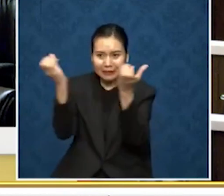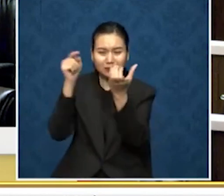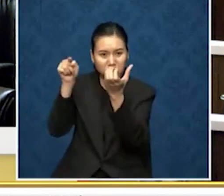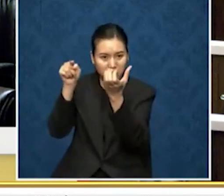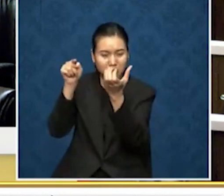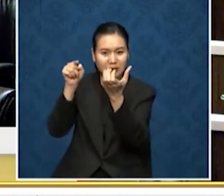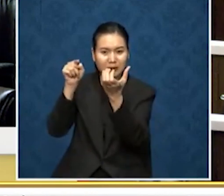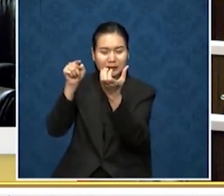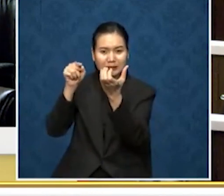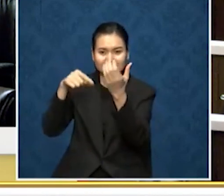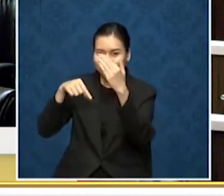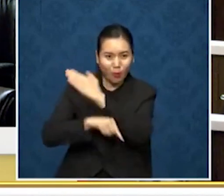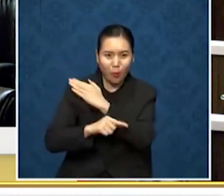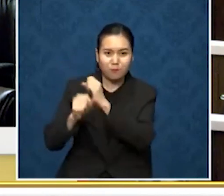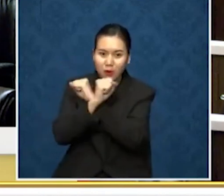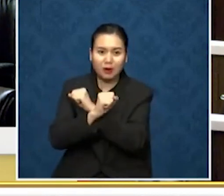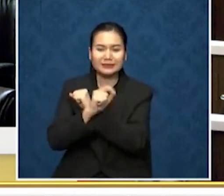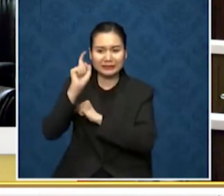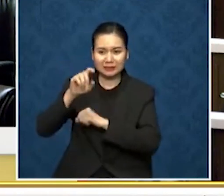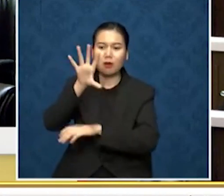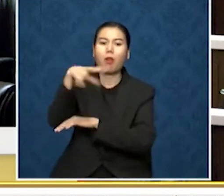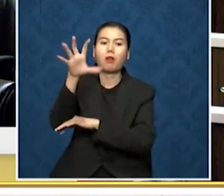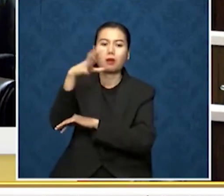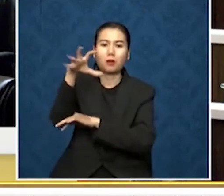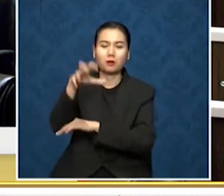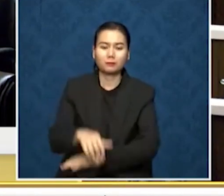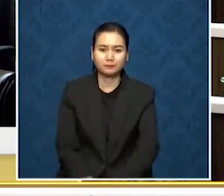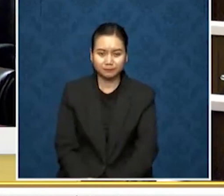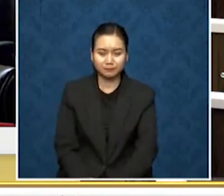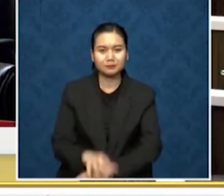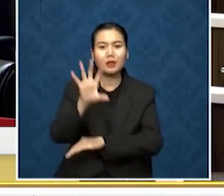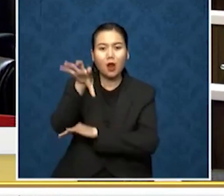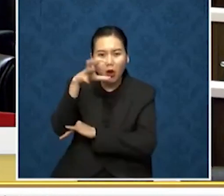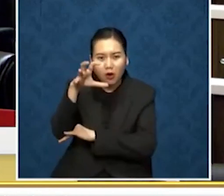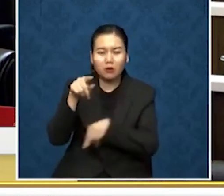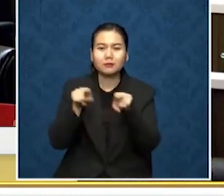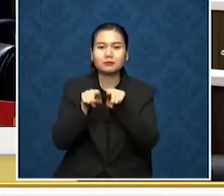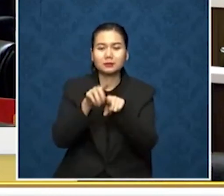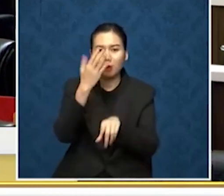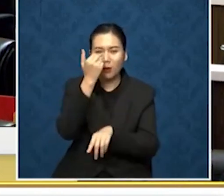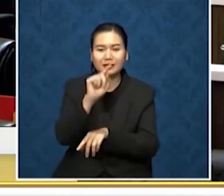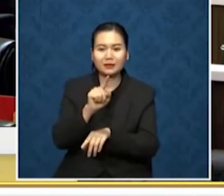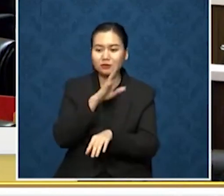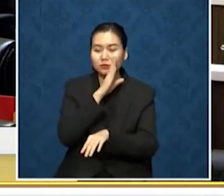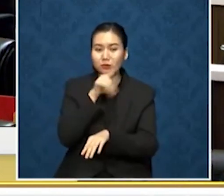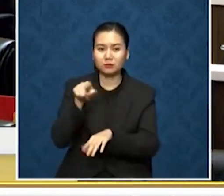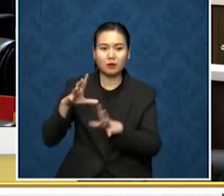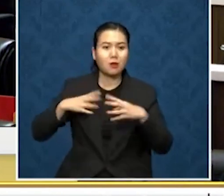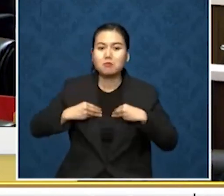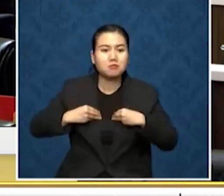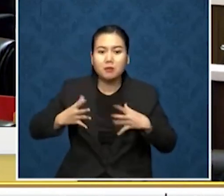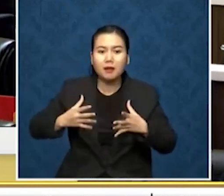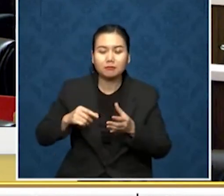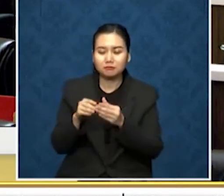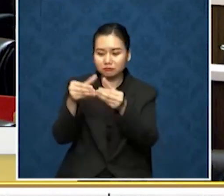รัฐธรรมนูญปราบโกงจริงๆแล้วมันคือรัฐธรรมนูญหลอกลวงหลอกลวงโดยบอกว่าถ้าท่านไม่รับกับรัฐธรรมนูญ